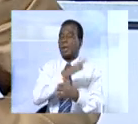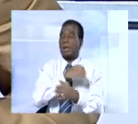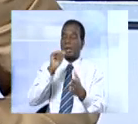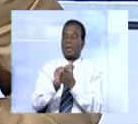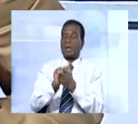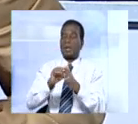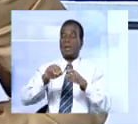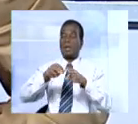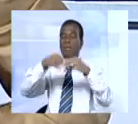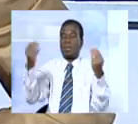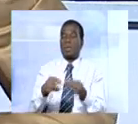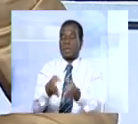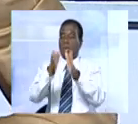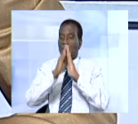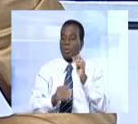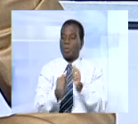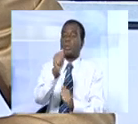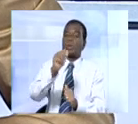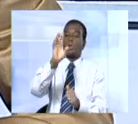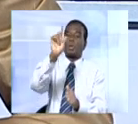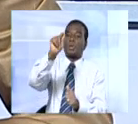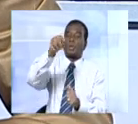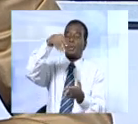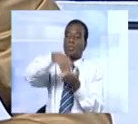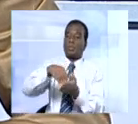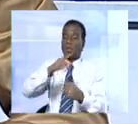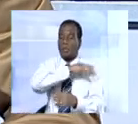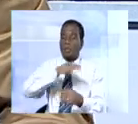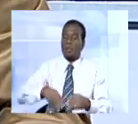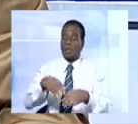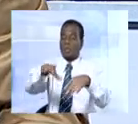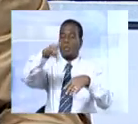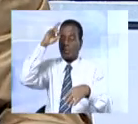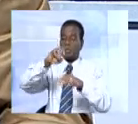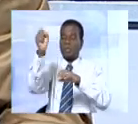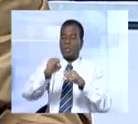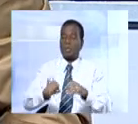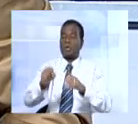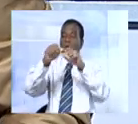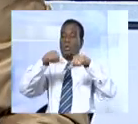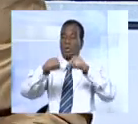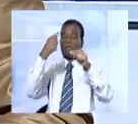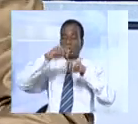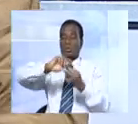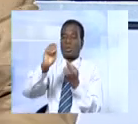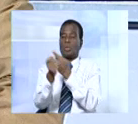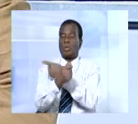mutuelle qui revendique plus de 20 000 membres veut trouver des solutions durables pour améliorer les conditions de vie et de travail des enseignants